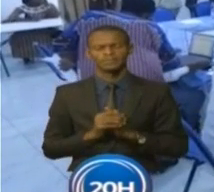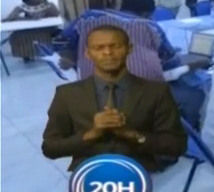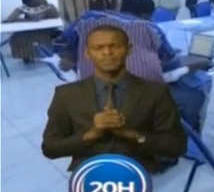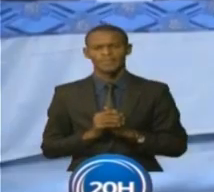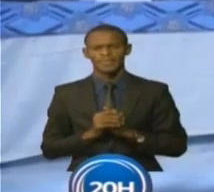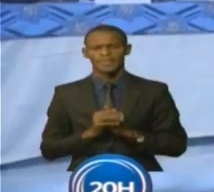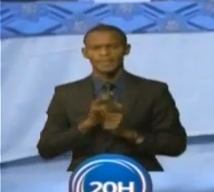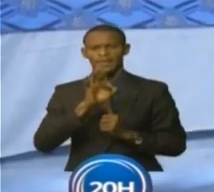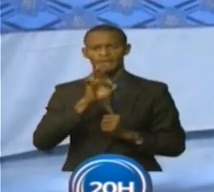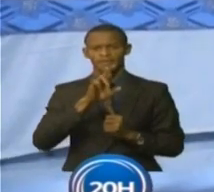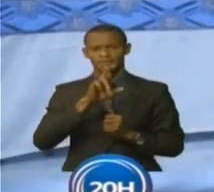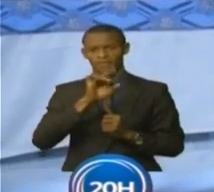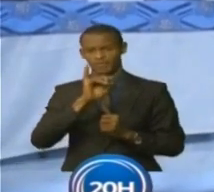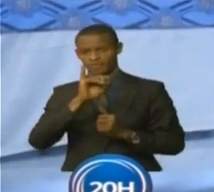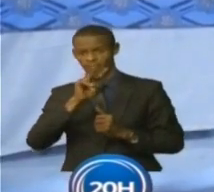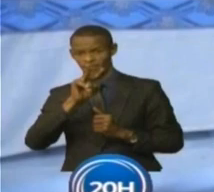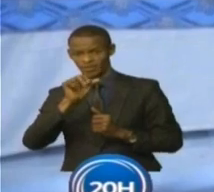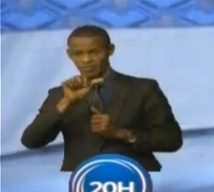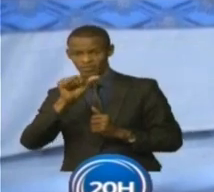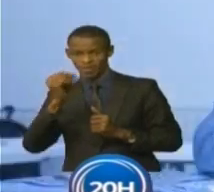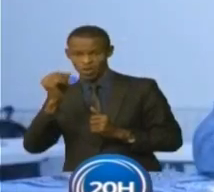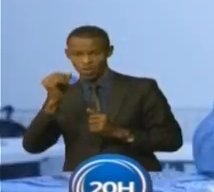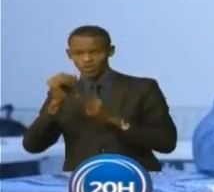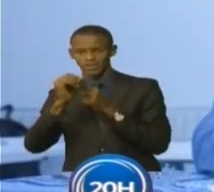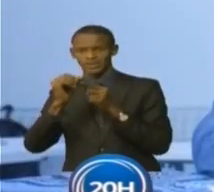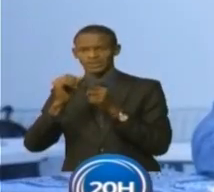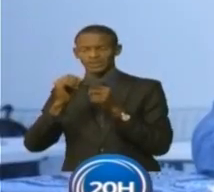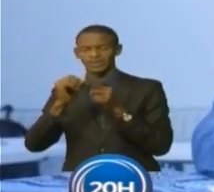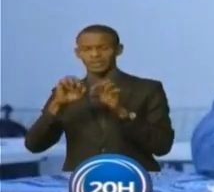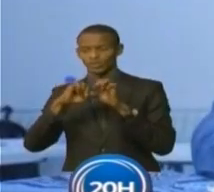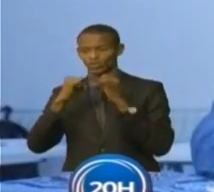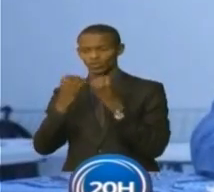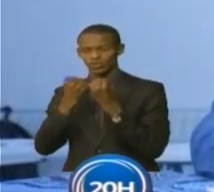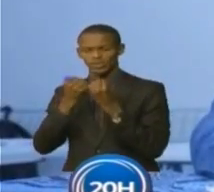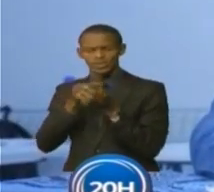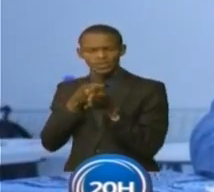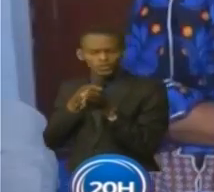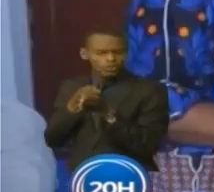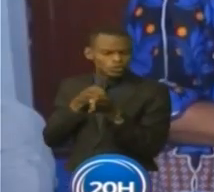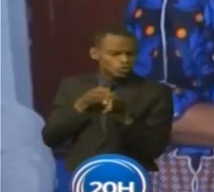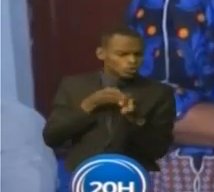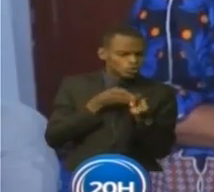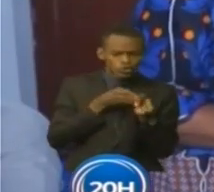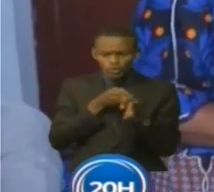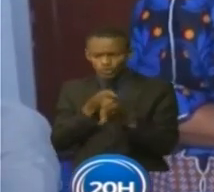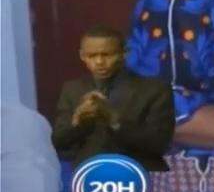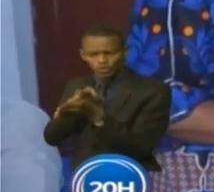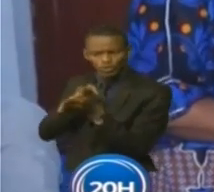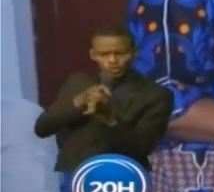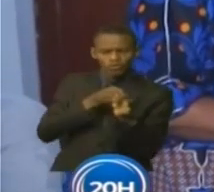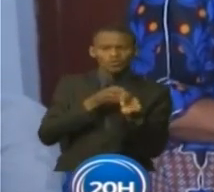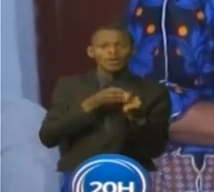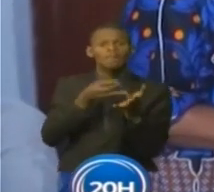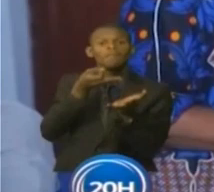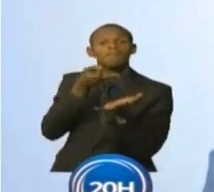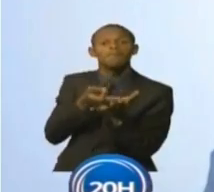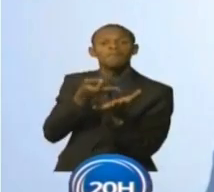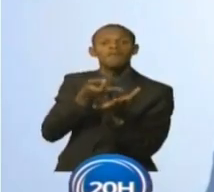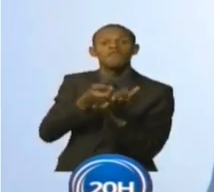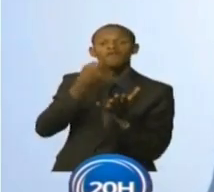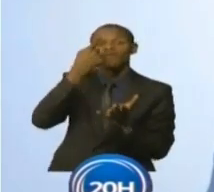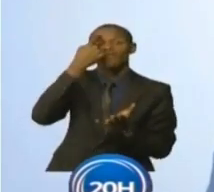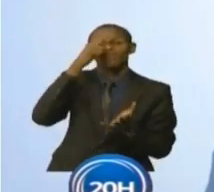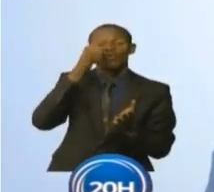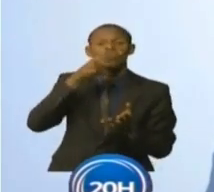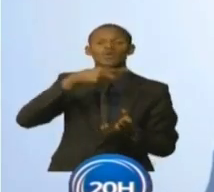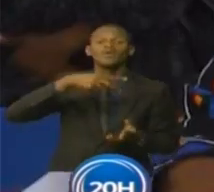établissement public ayant pour mission de gérer les sommes mises à la charge de l'Ouganda au bénéfice des victimes ainsi que de dégâts causés